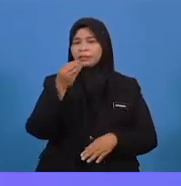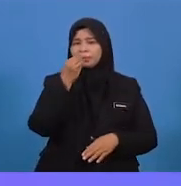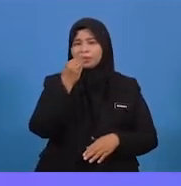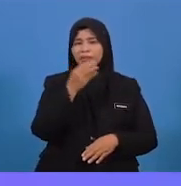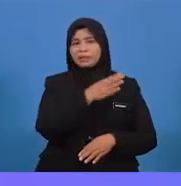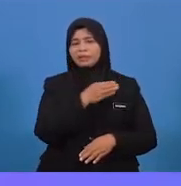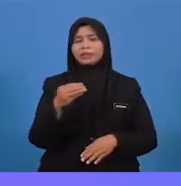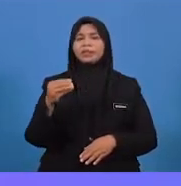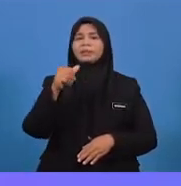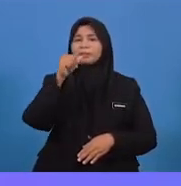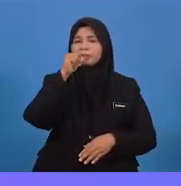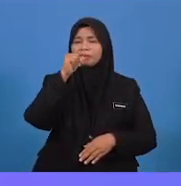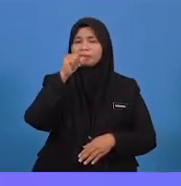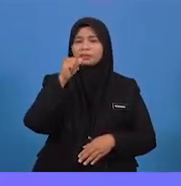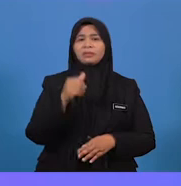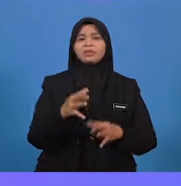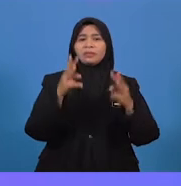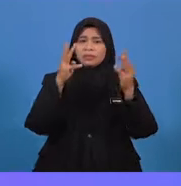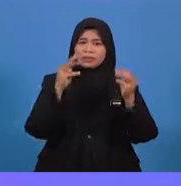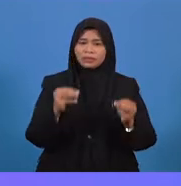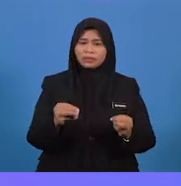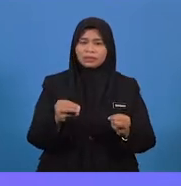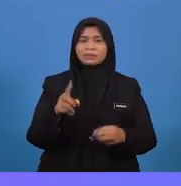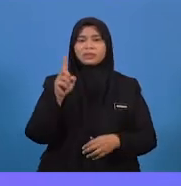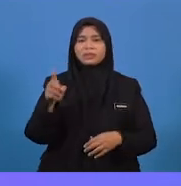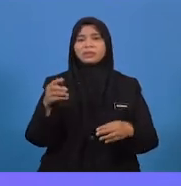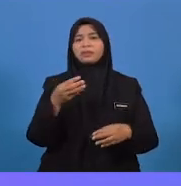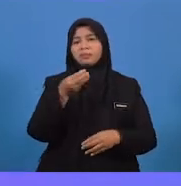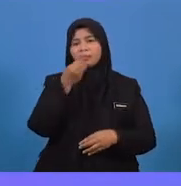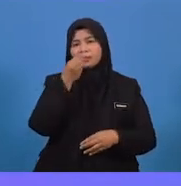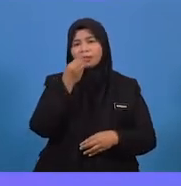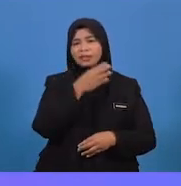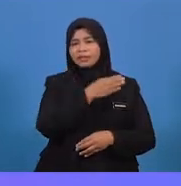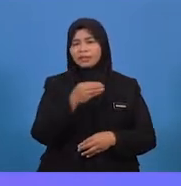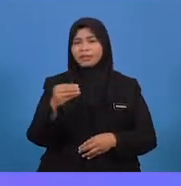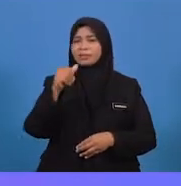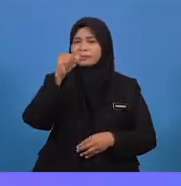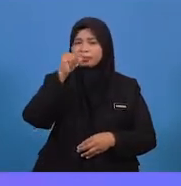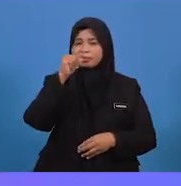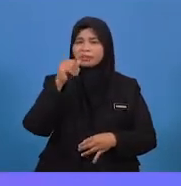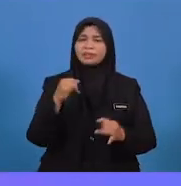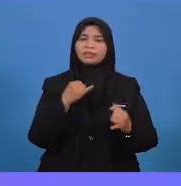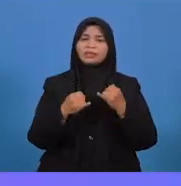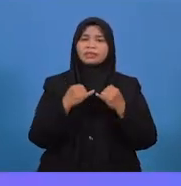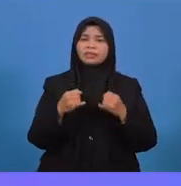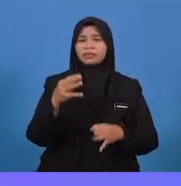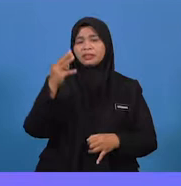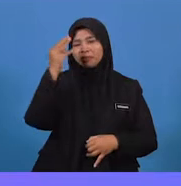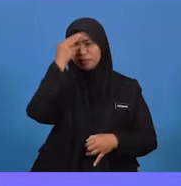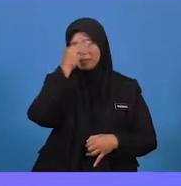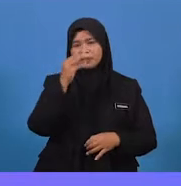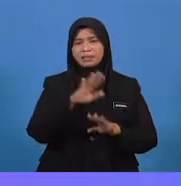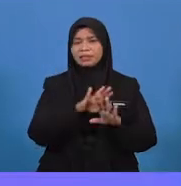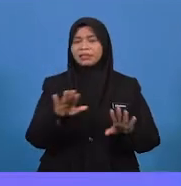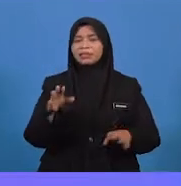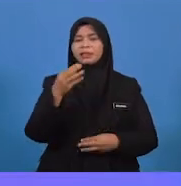dan minum, manakala manusia memerlukan makan dan minum. Jika malaikat tidak makan dan minum,